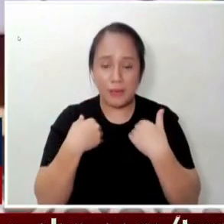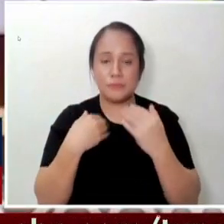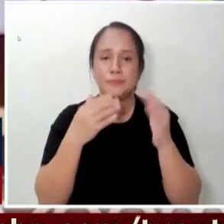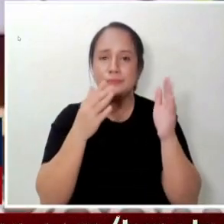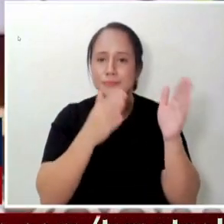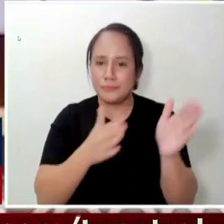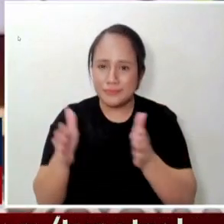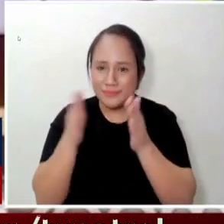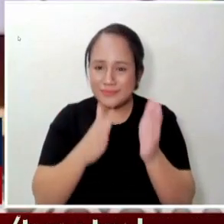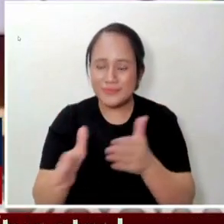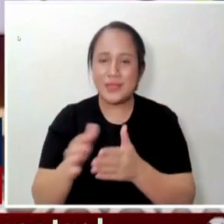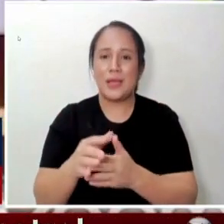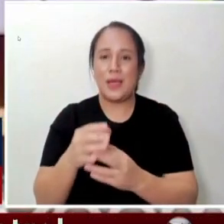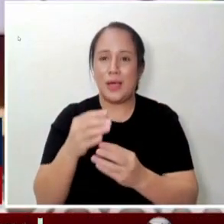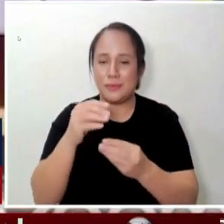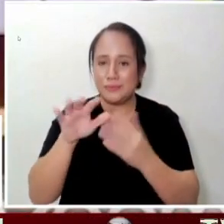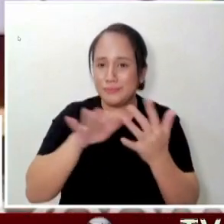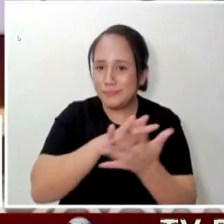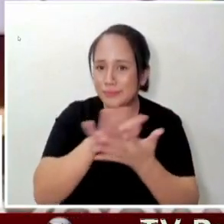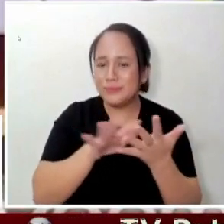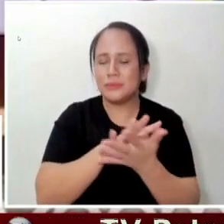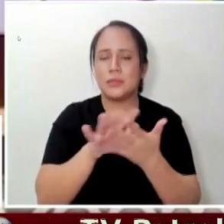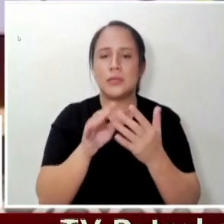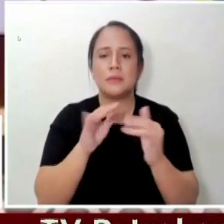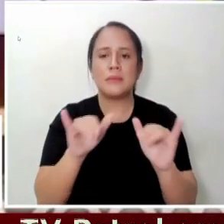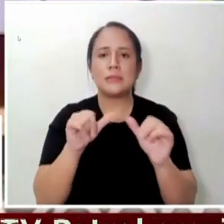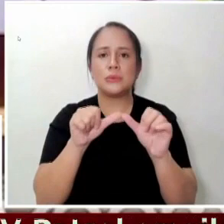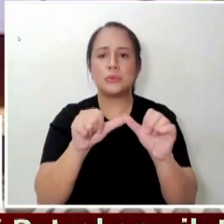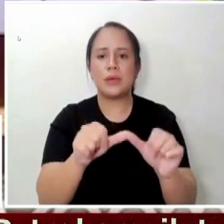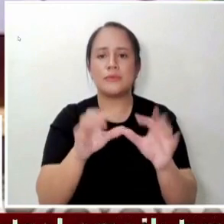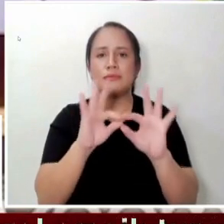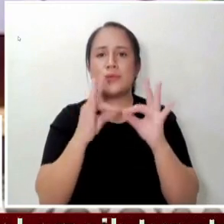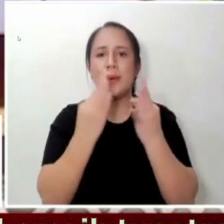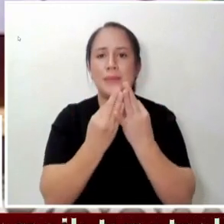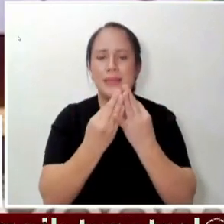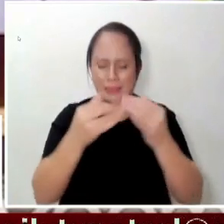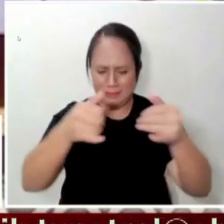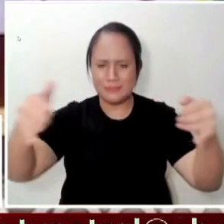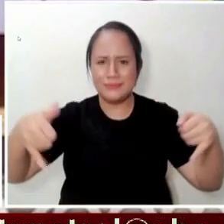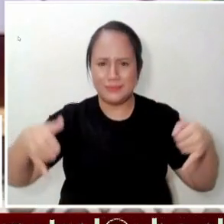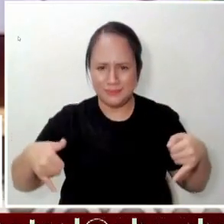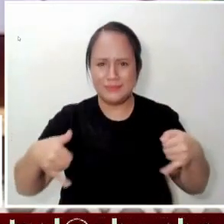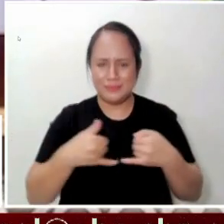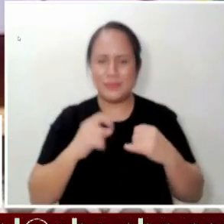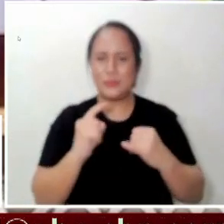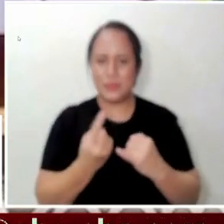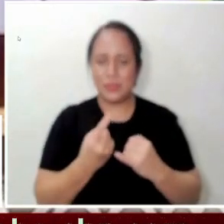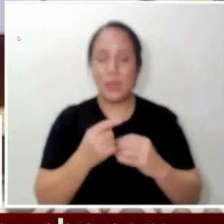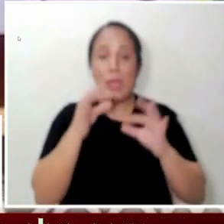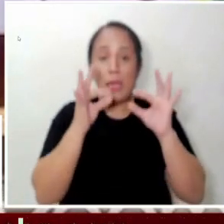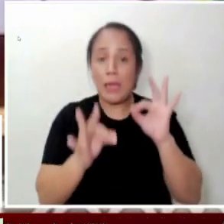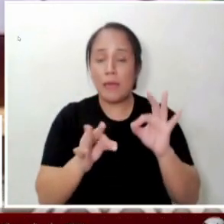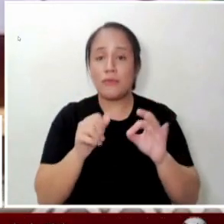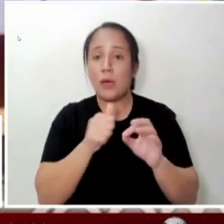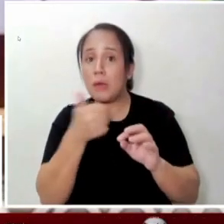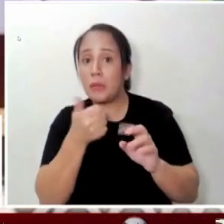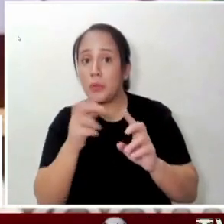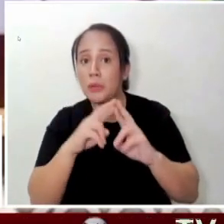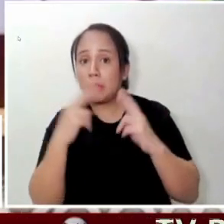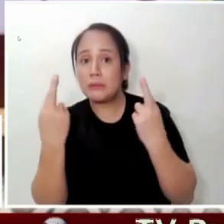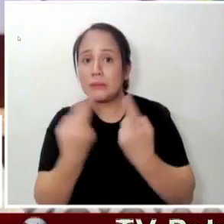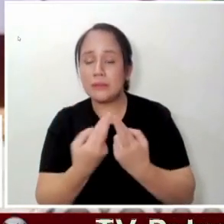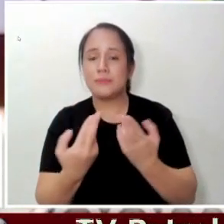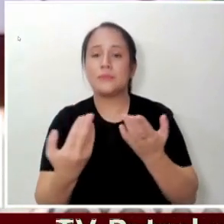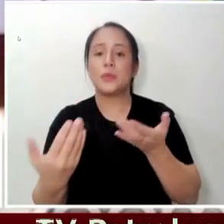handaan, pagsasalo-salo, unang-una, let's maintain our family bubble. Ngayon, kung hindi talaga maiwasan, may ibang kamag-anak na